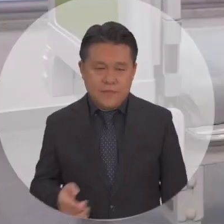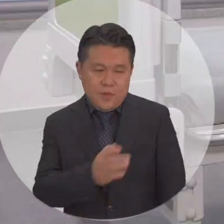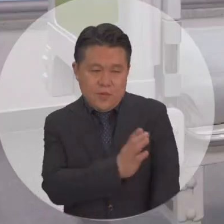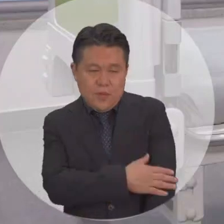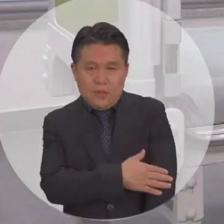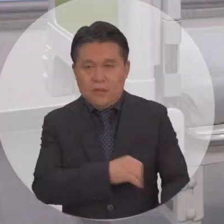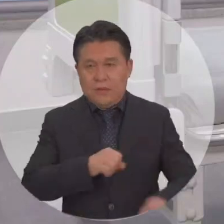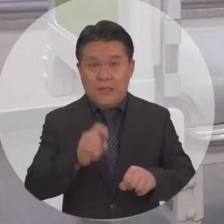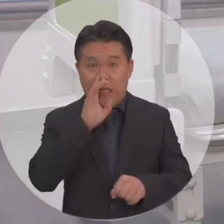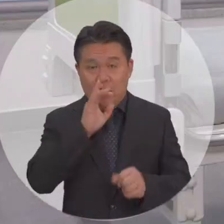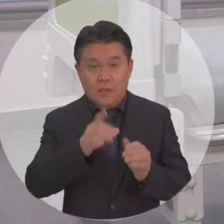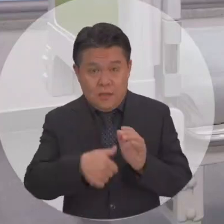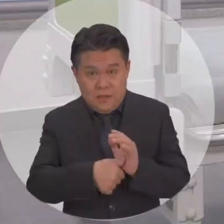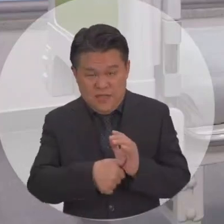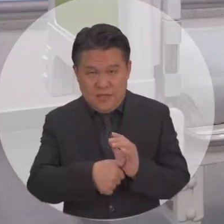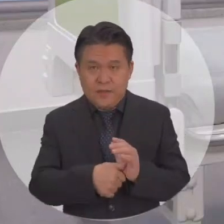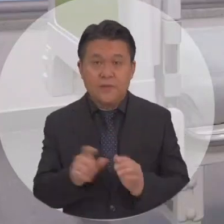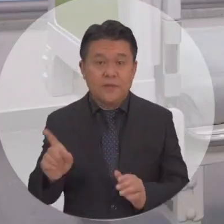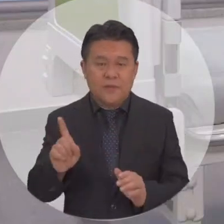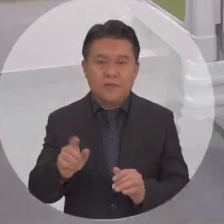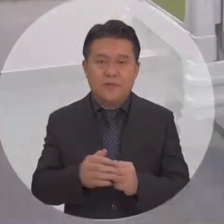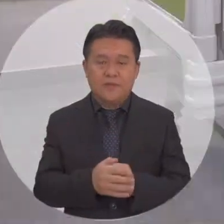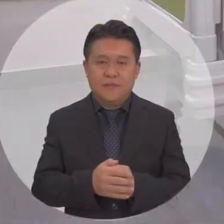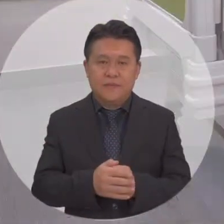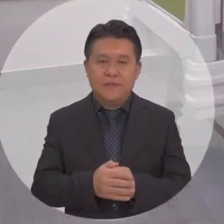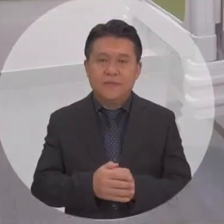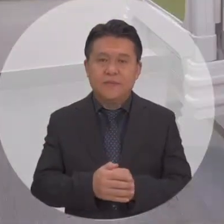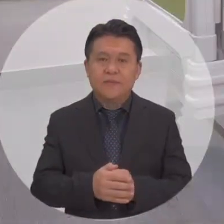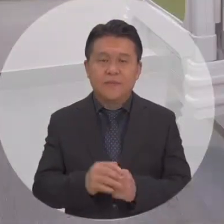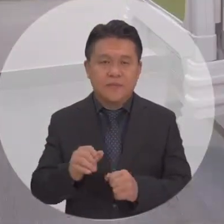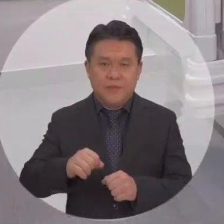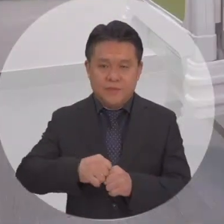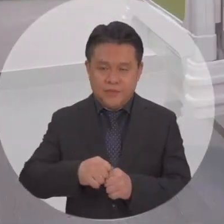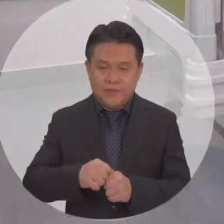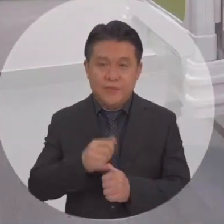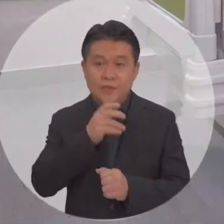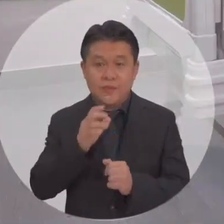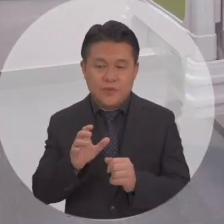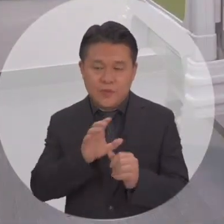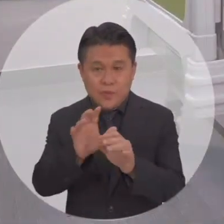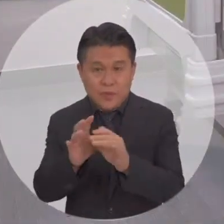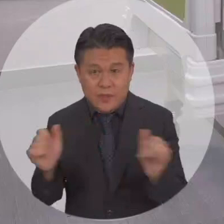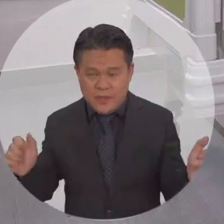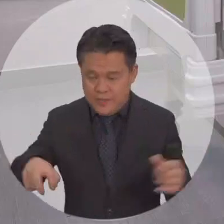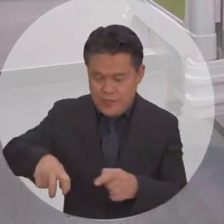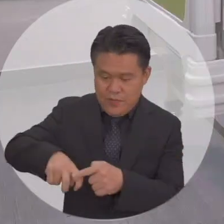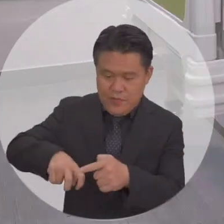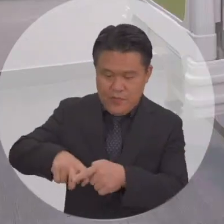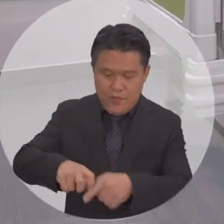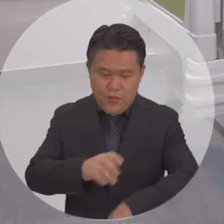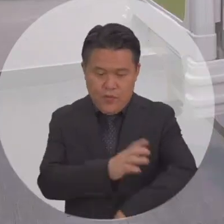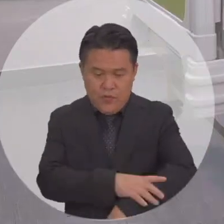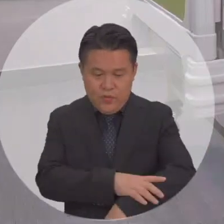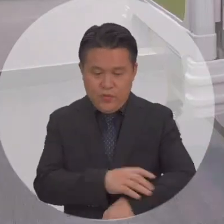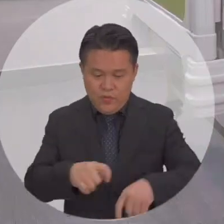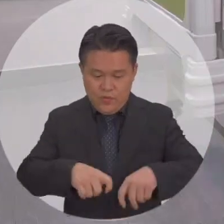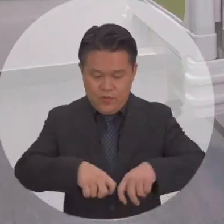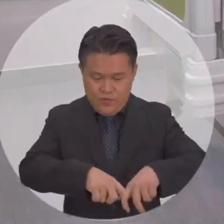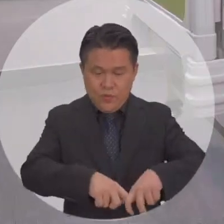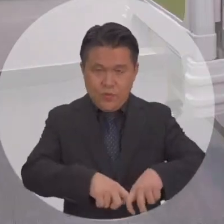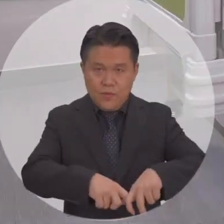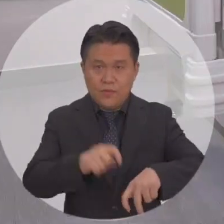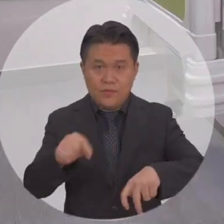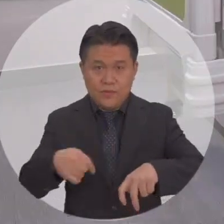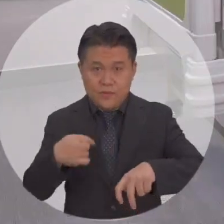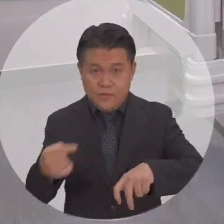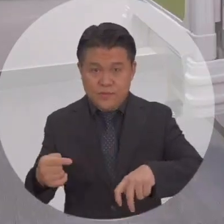대상자가 몸 왼쪽을 움직일 수 없는 경우 요양보호사의 양쪽 무릎으로 대상자의 왼쪽 무릎을